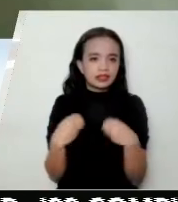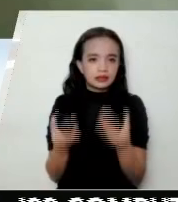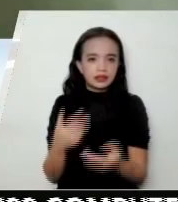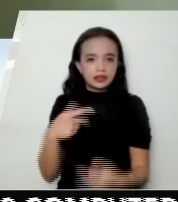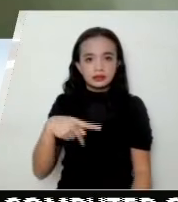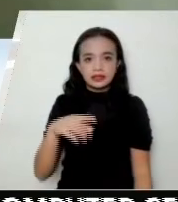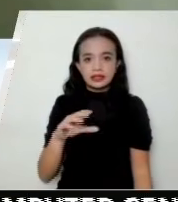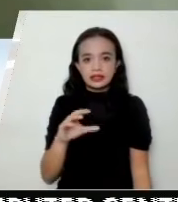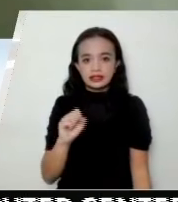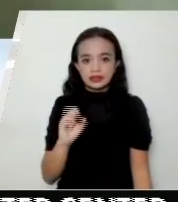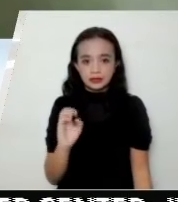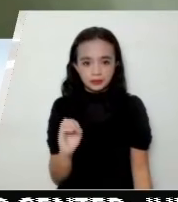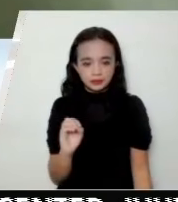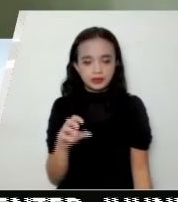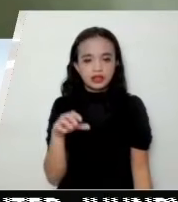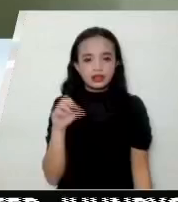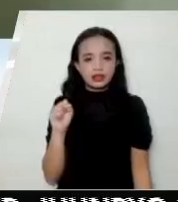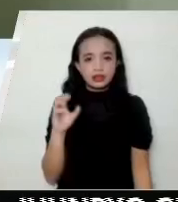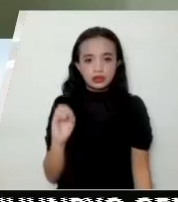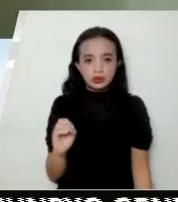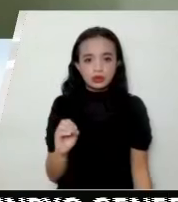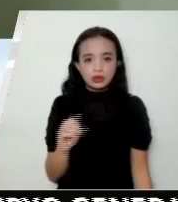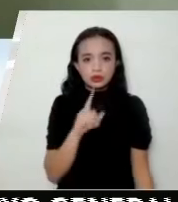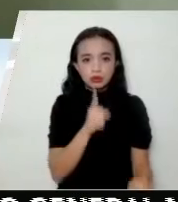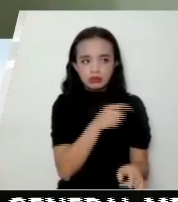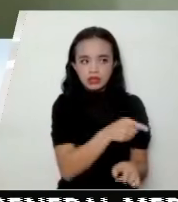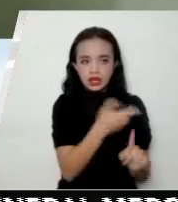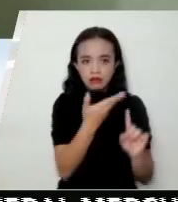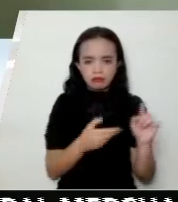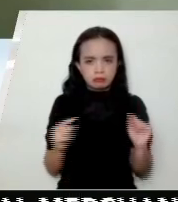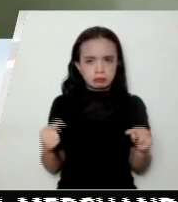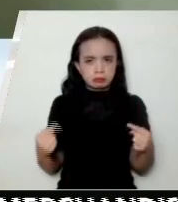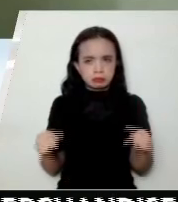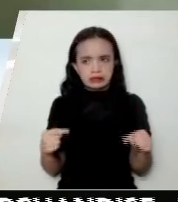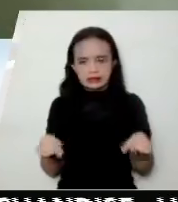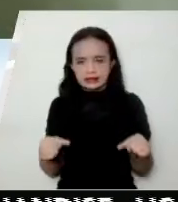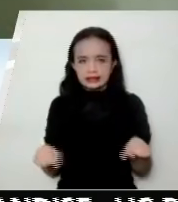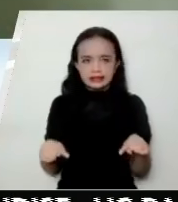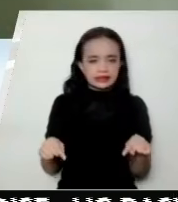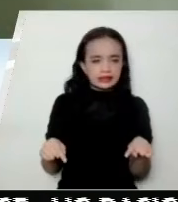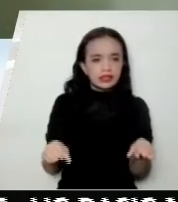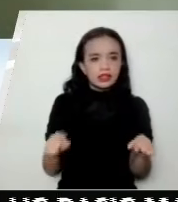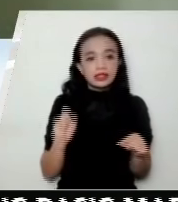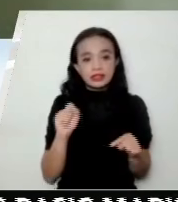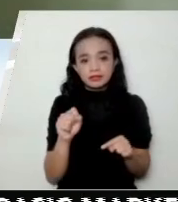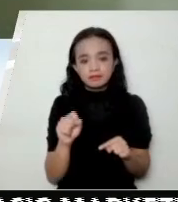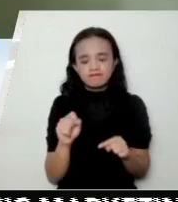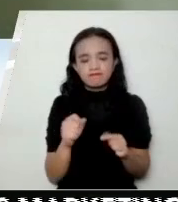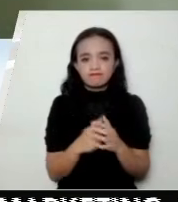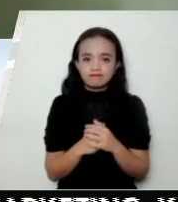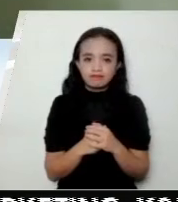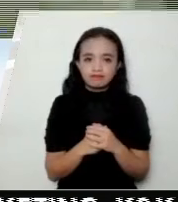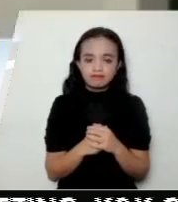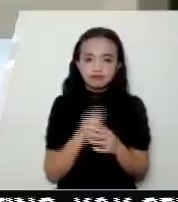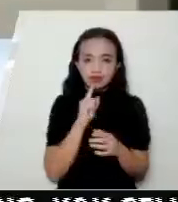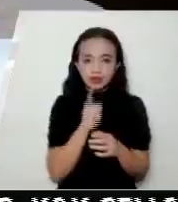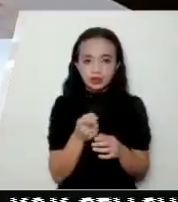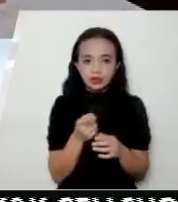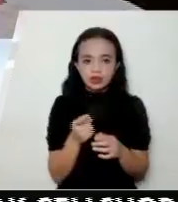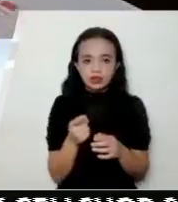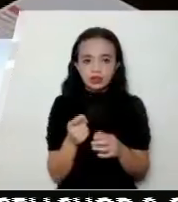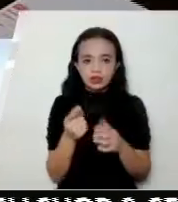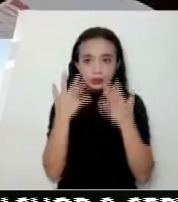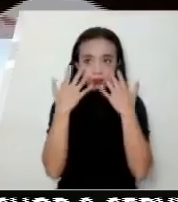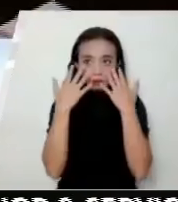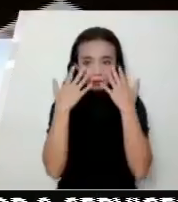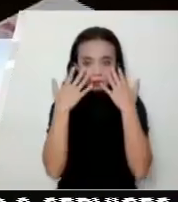So she was really nervous. In fact, medyo nangingilid pa yung luha niya.